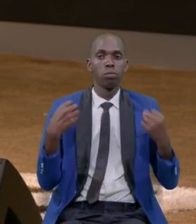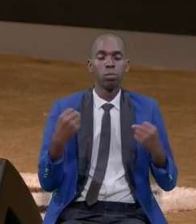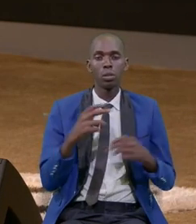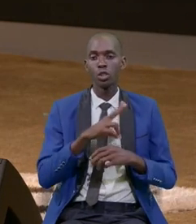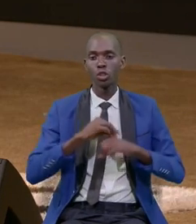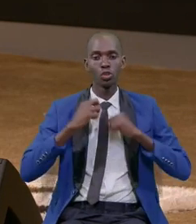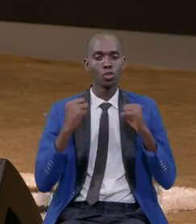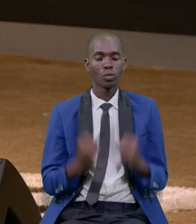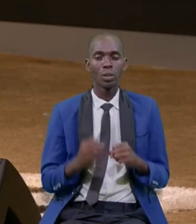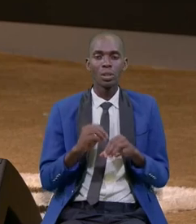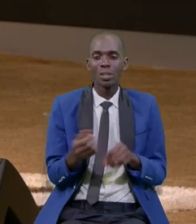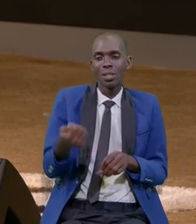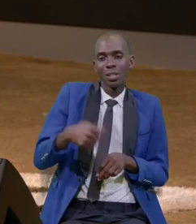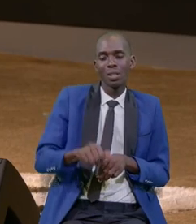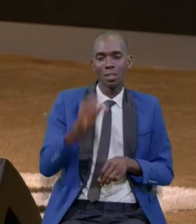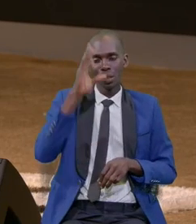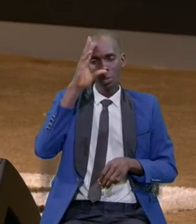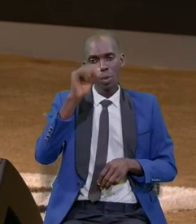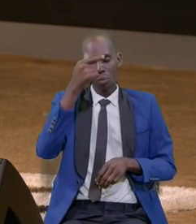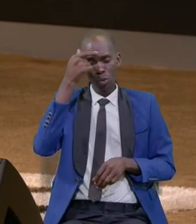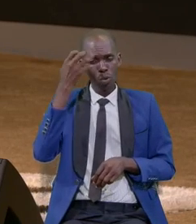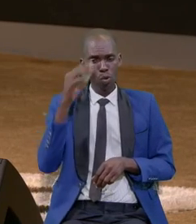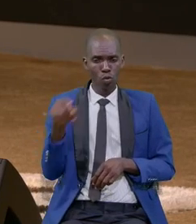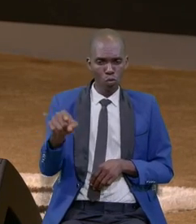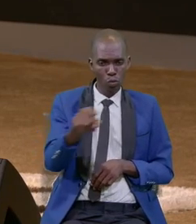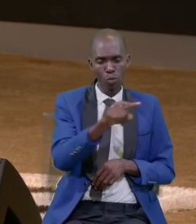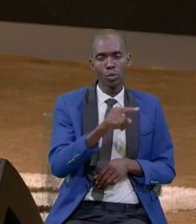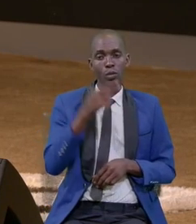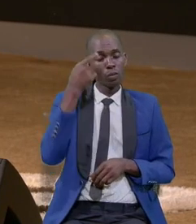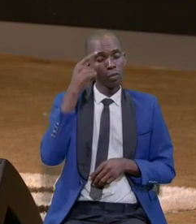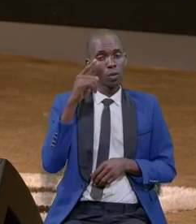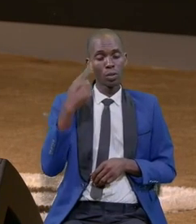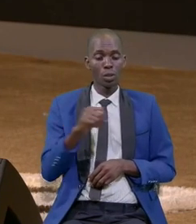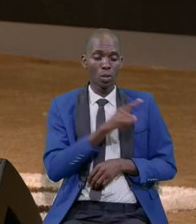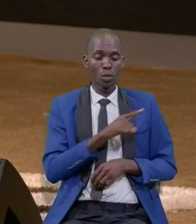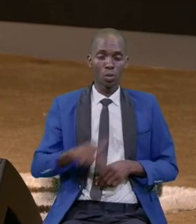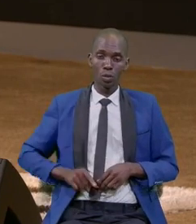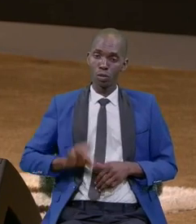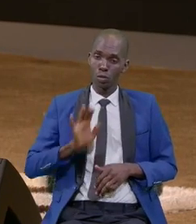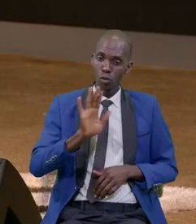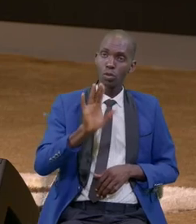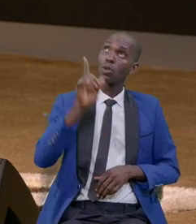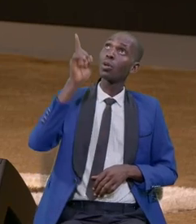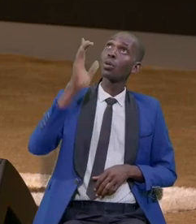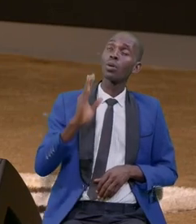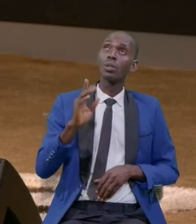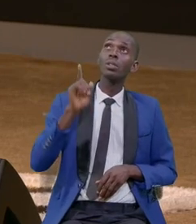et nous avons perdu courage et tous nos esprits sont abattus à votre aspect.